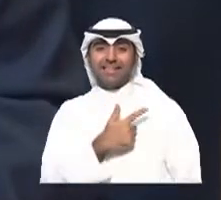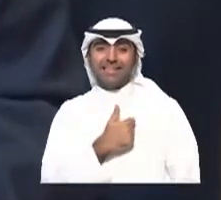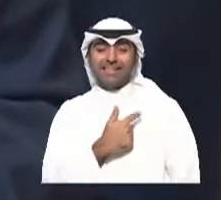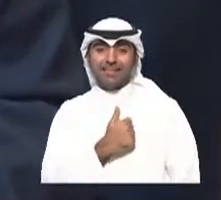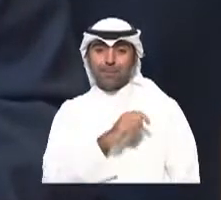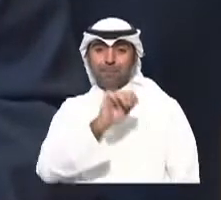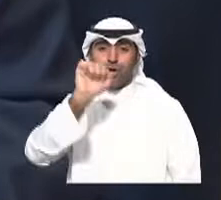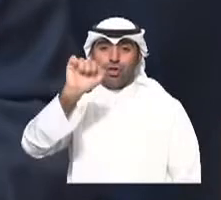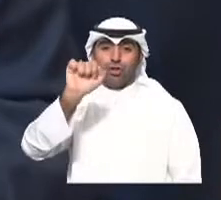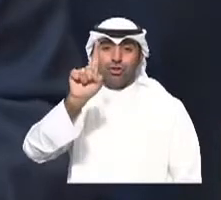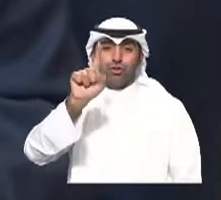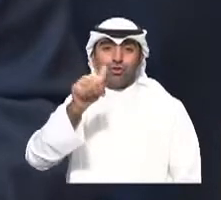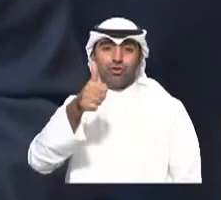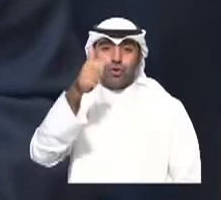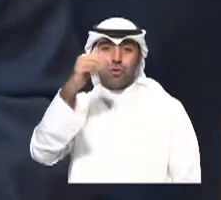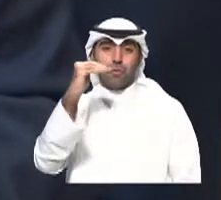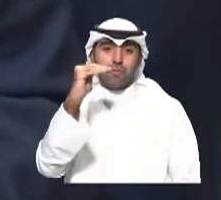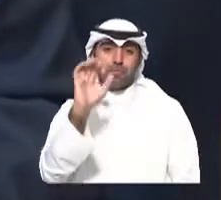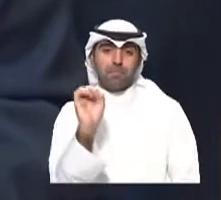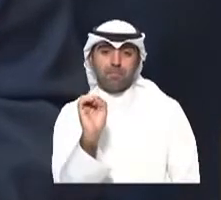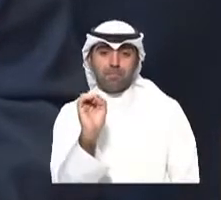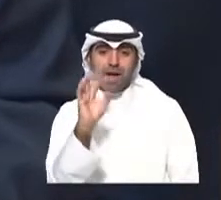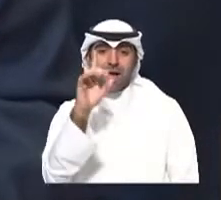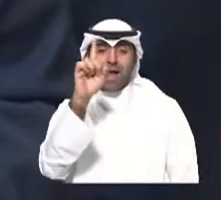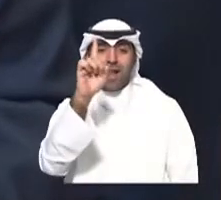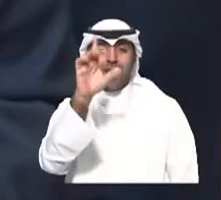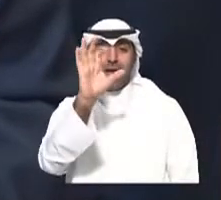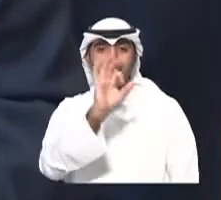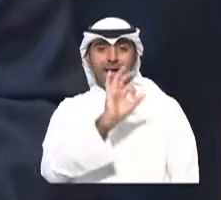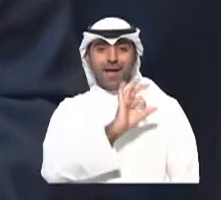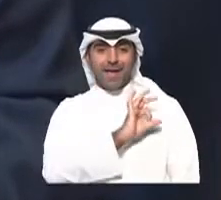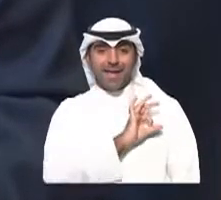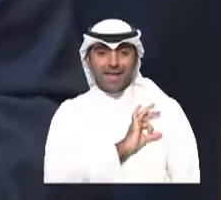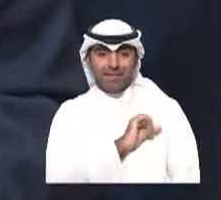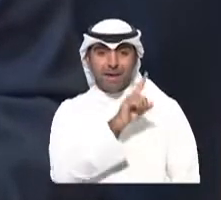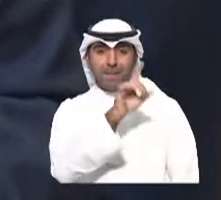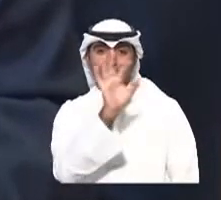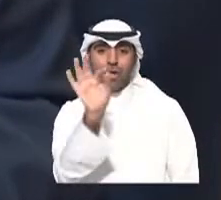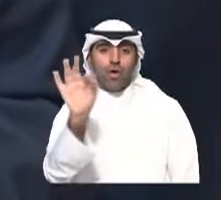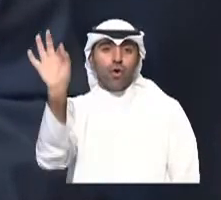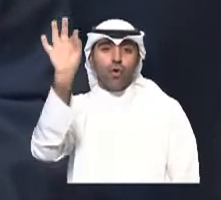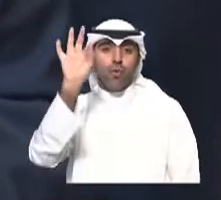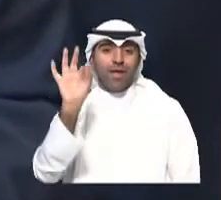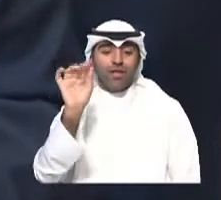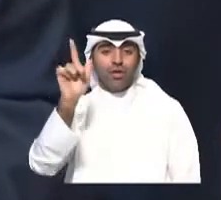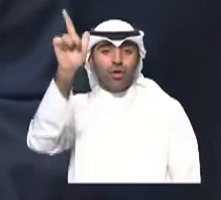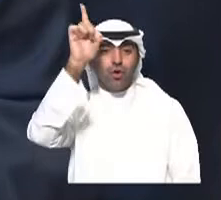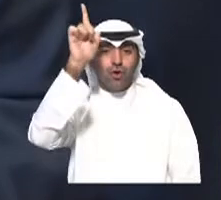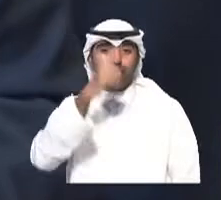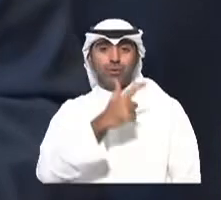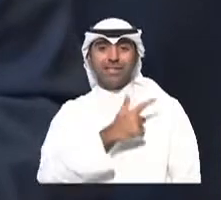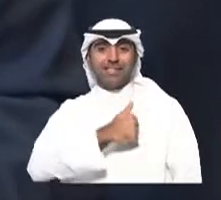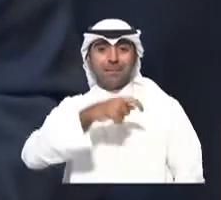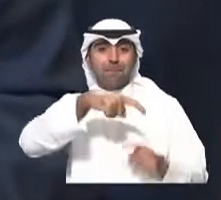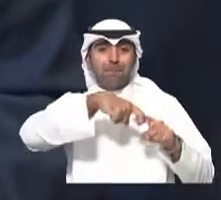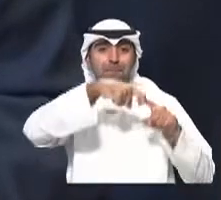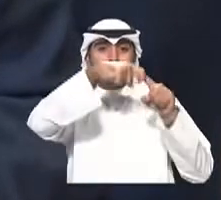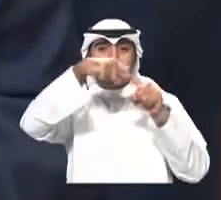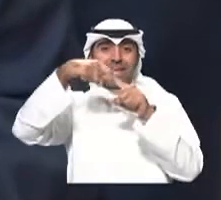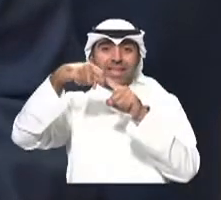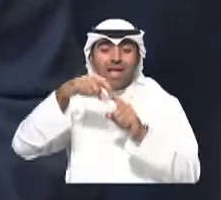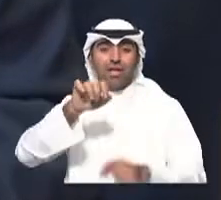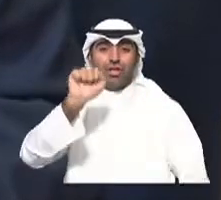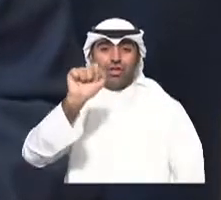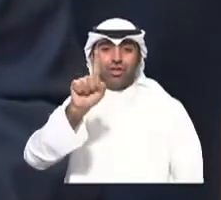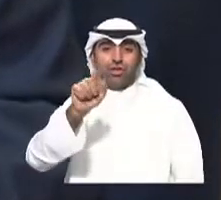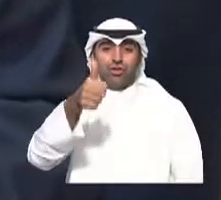صاحب السمو الأمير الشيخ نواف الأحمد الجابر الصباح ولي عهده الأمين. والاتفاقية الثانية كذلك هي